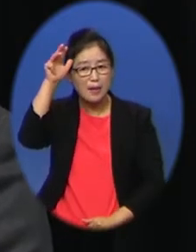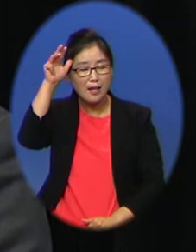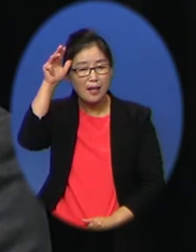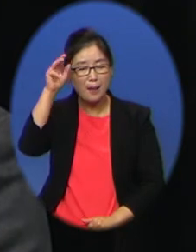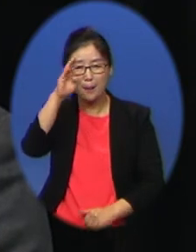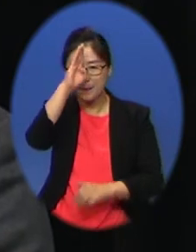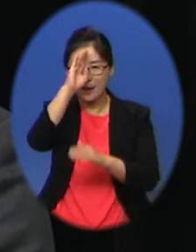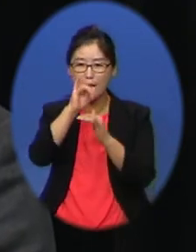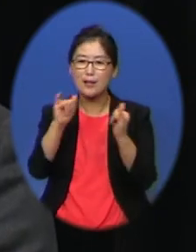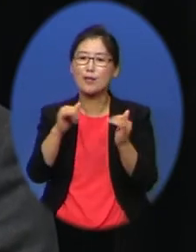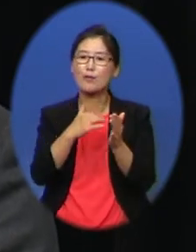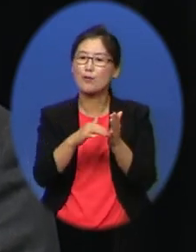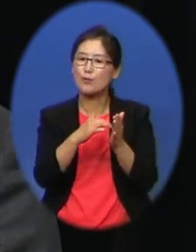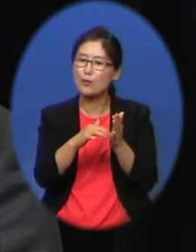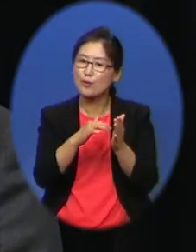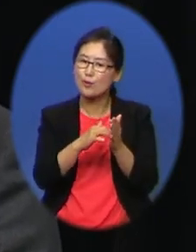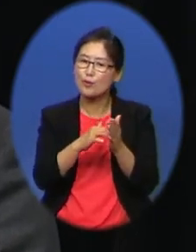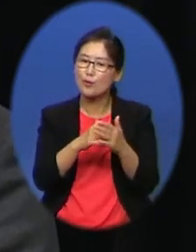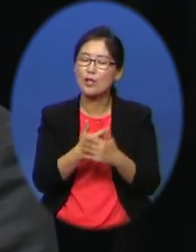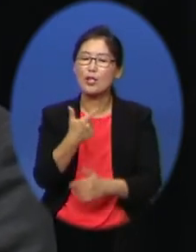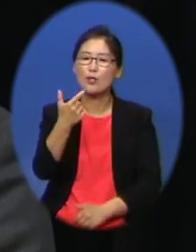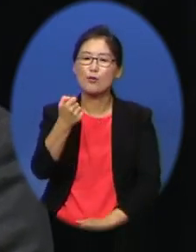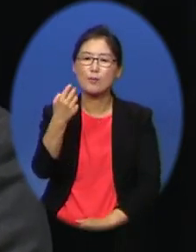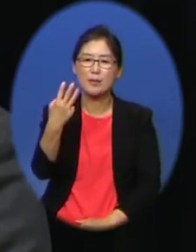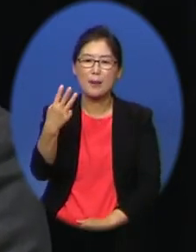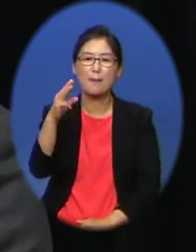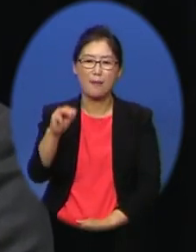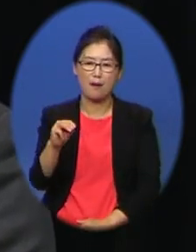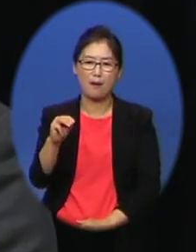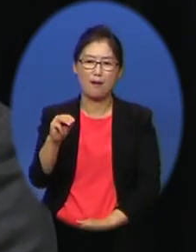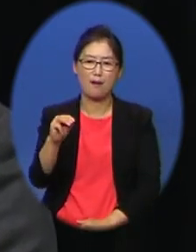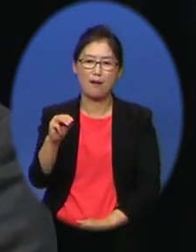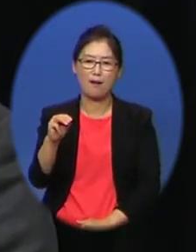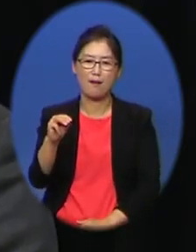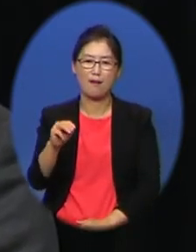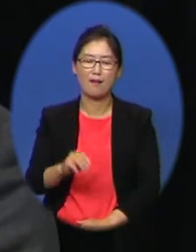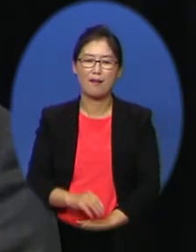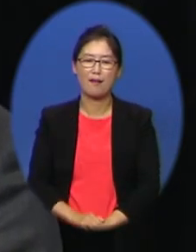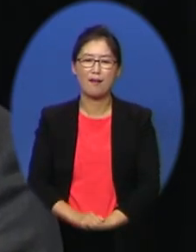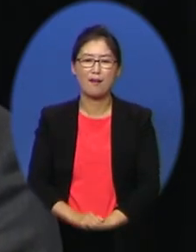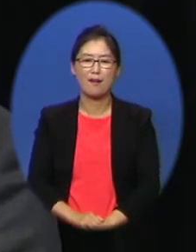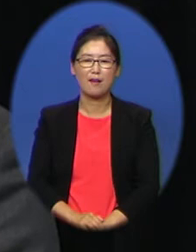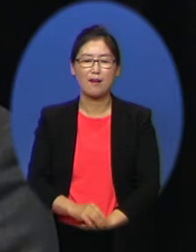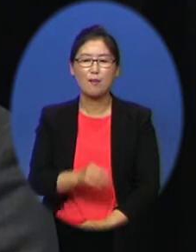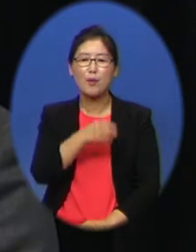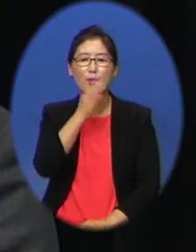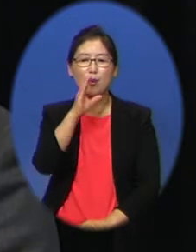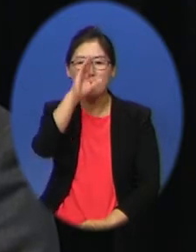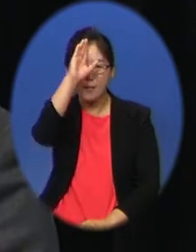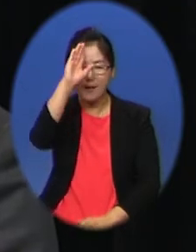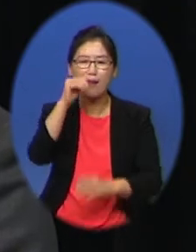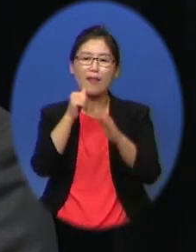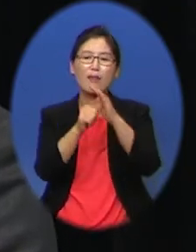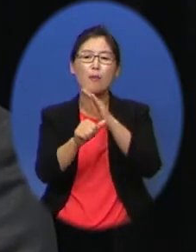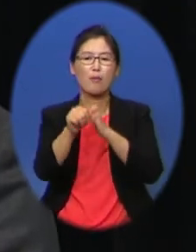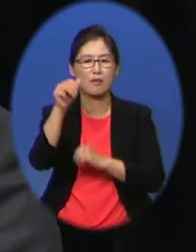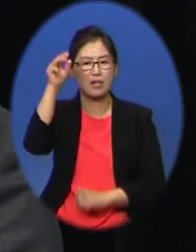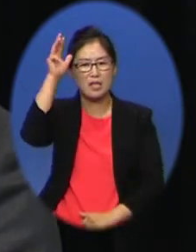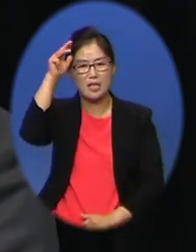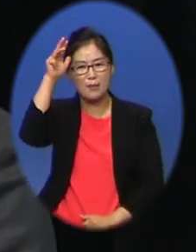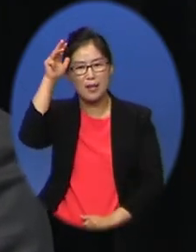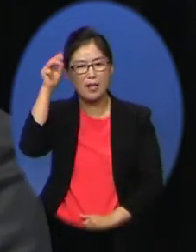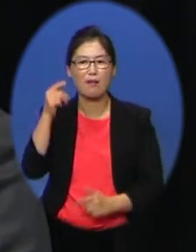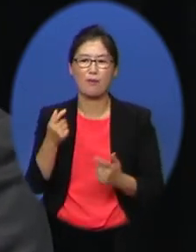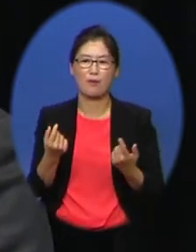치매 환자 수는 약 63만 명이라고 합니다. 그럼 치매가 대표적인 노인성 질환이라고 할 때